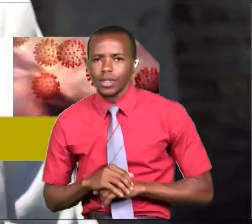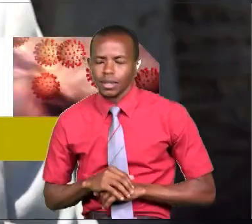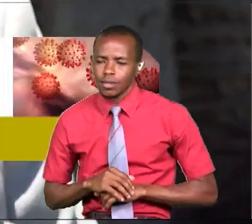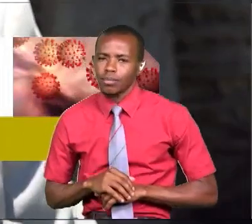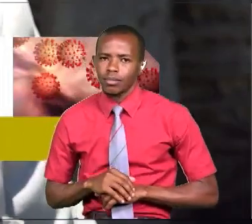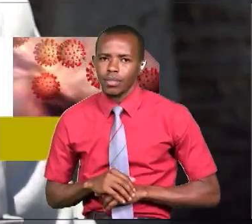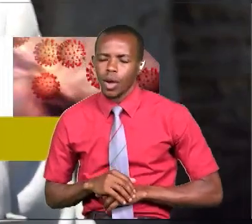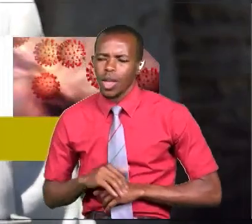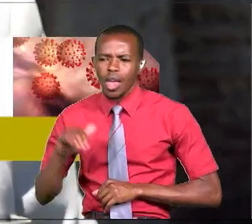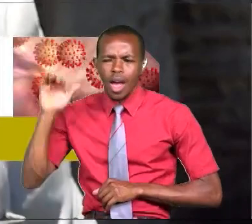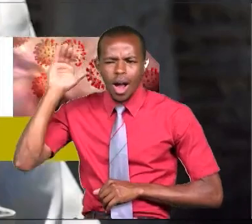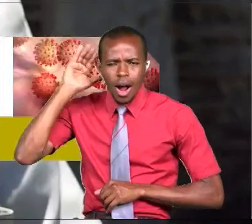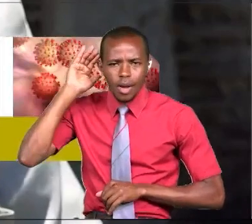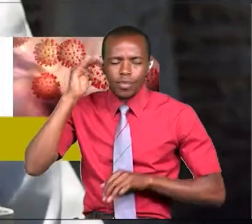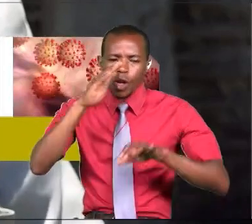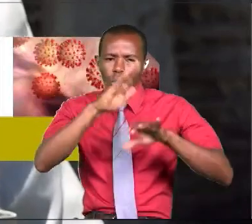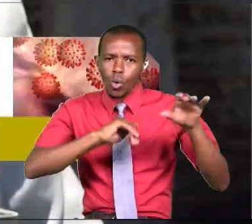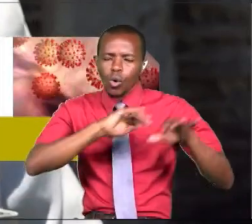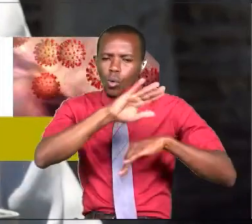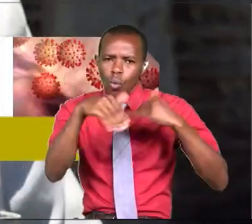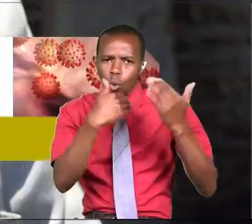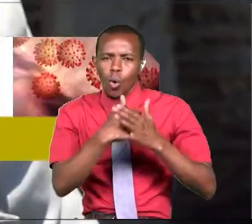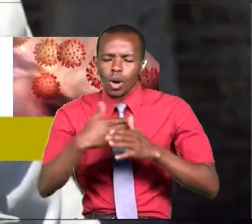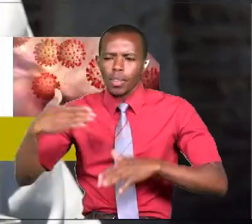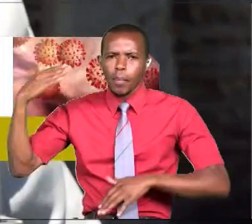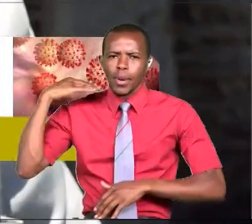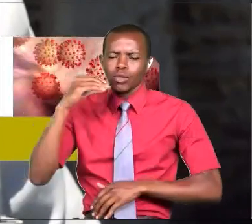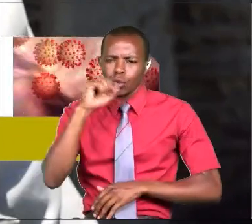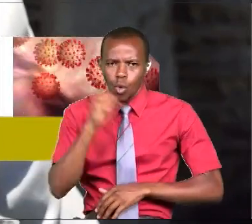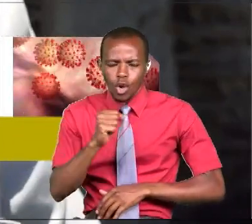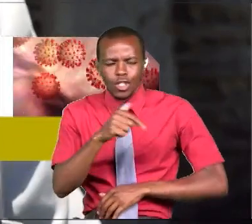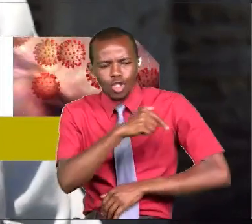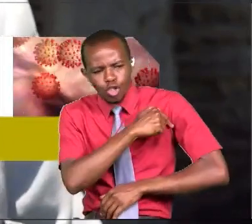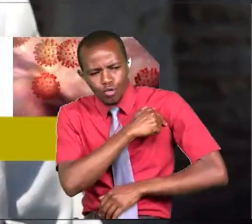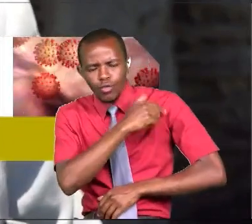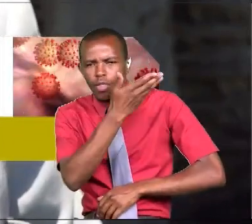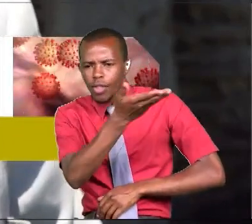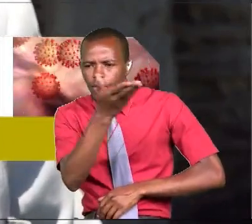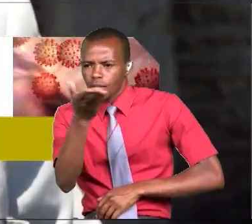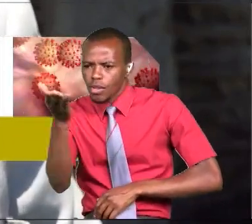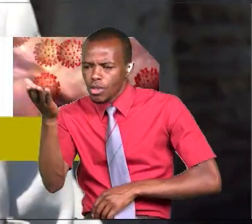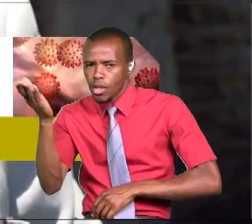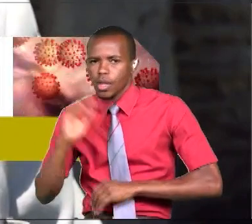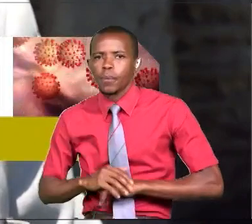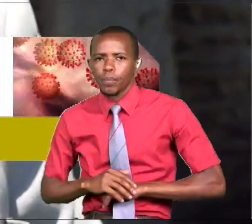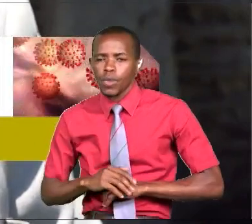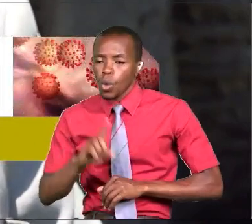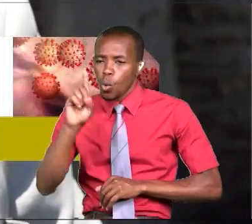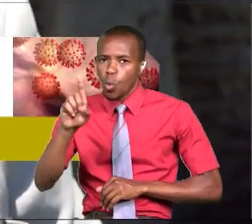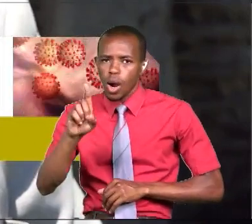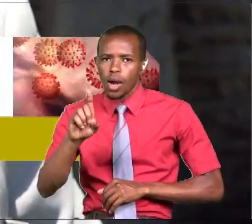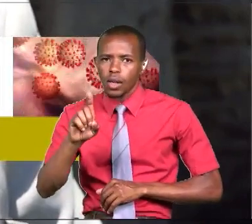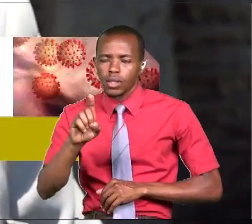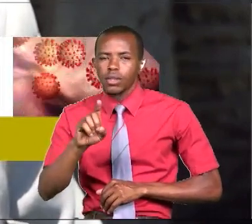maneno, aliita wale wazee wa zamani, machifu ya walikuwako. Mmoja wao alikuwa ni